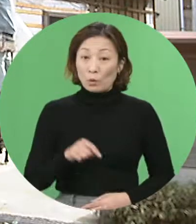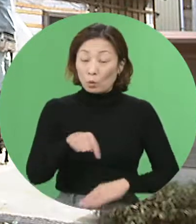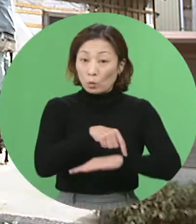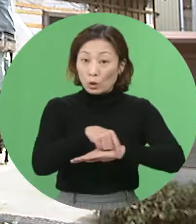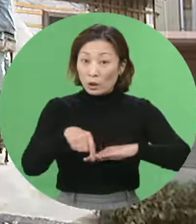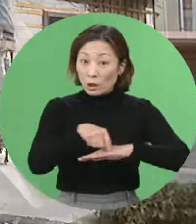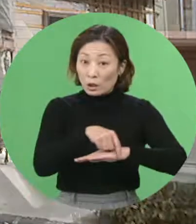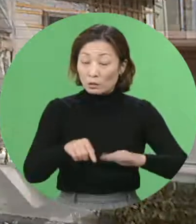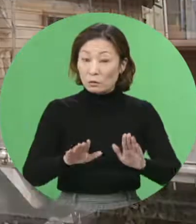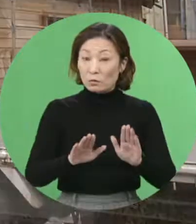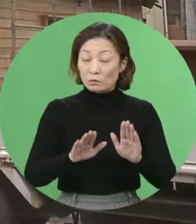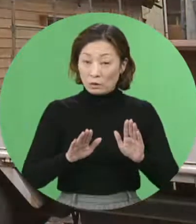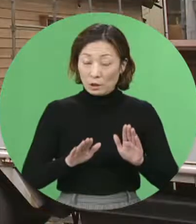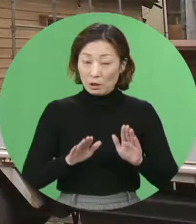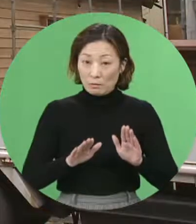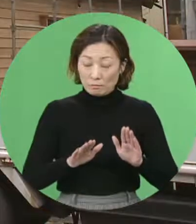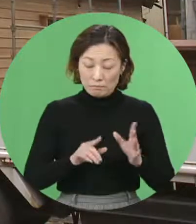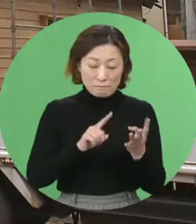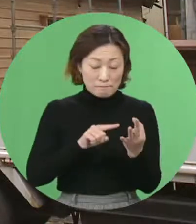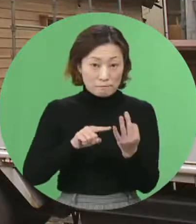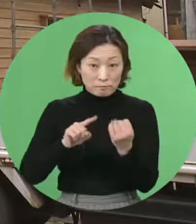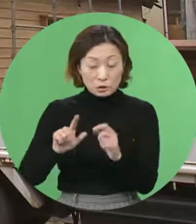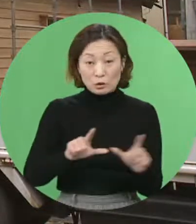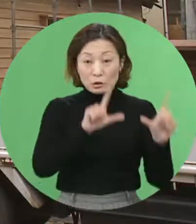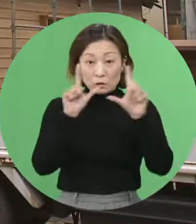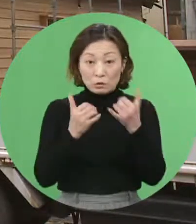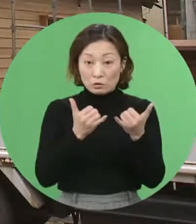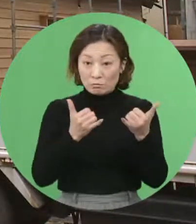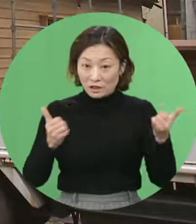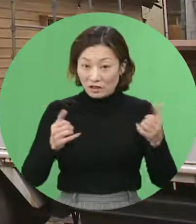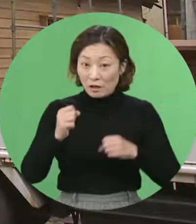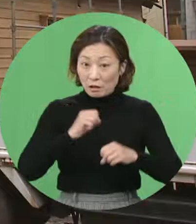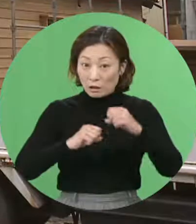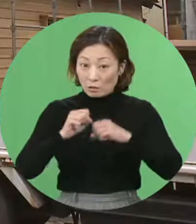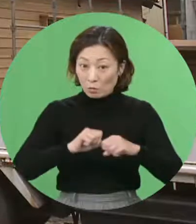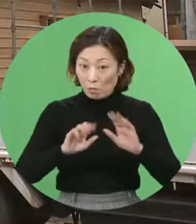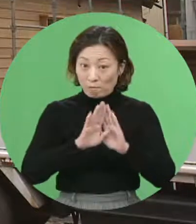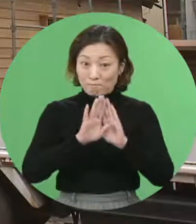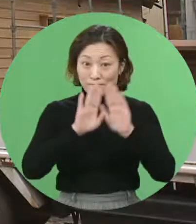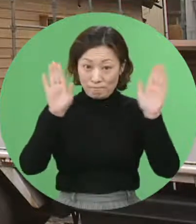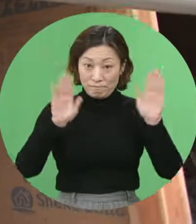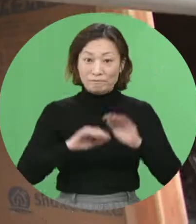この計画を受けて何軒かの住民が動き始めました。